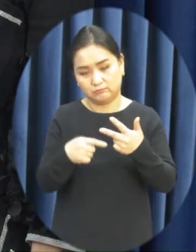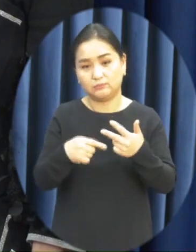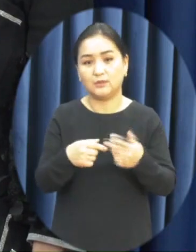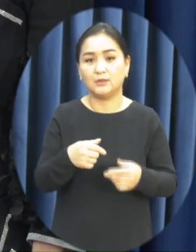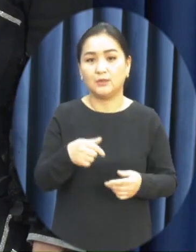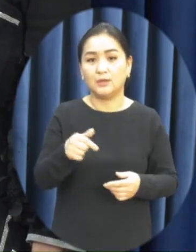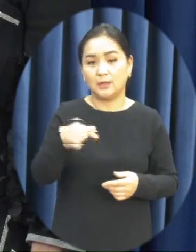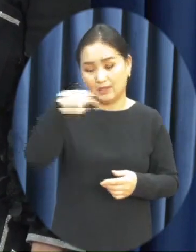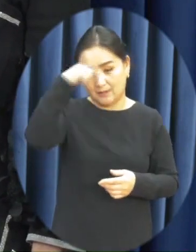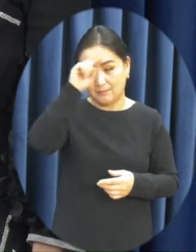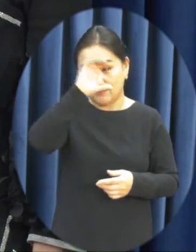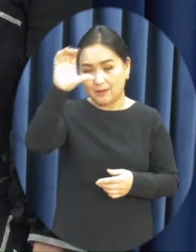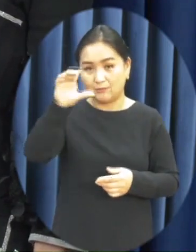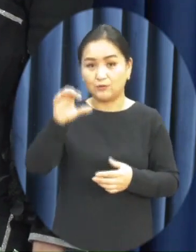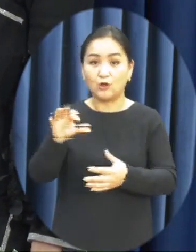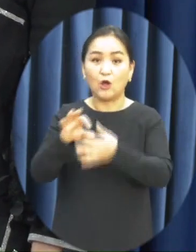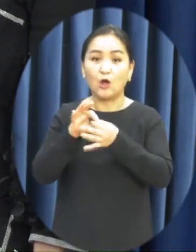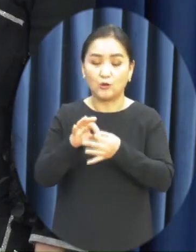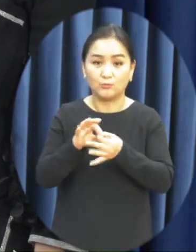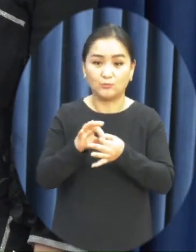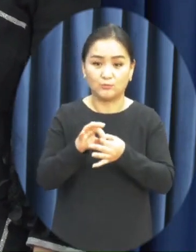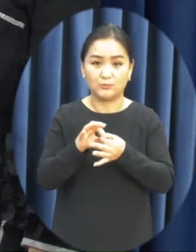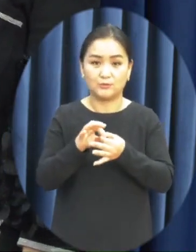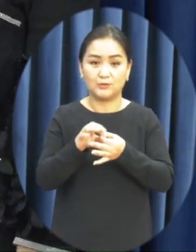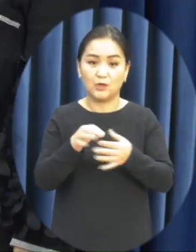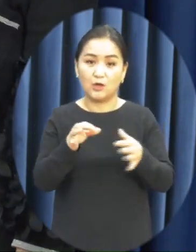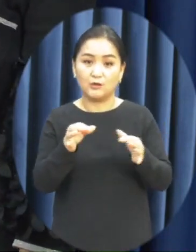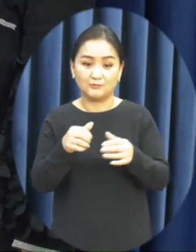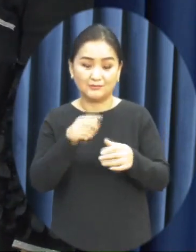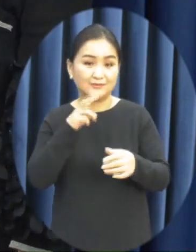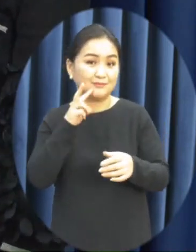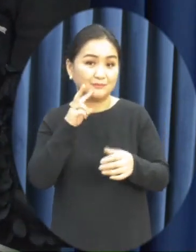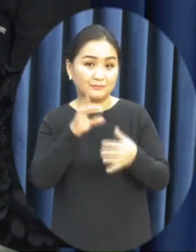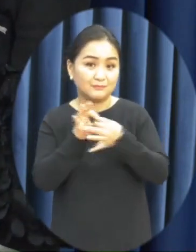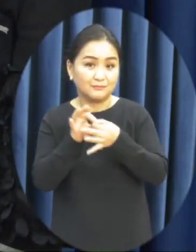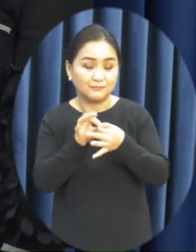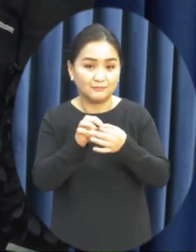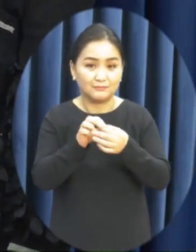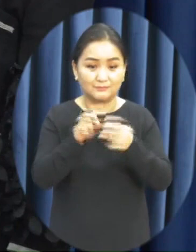རྒྱུ